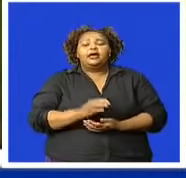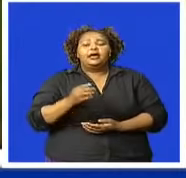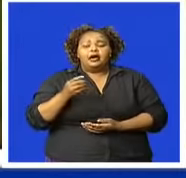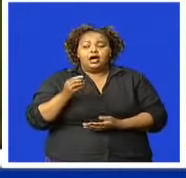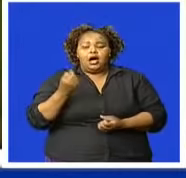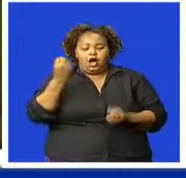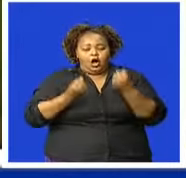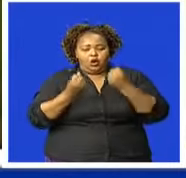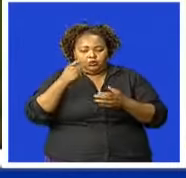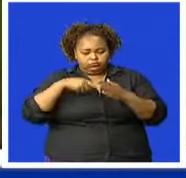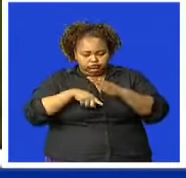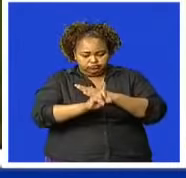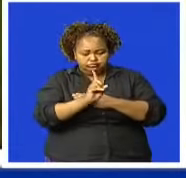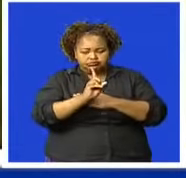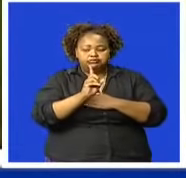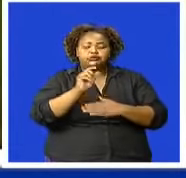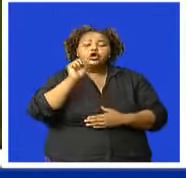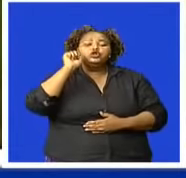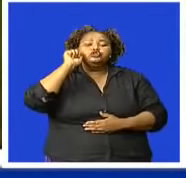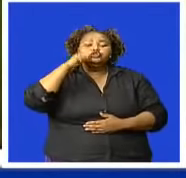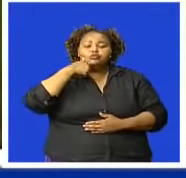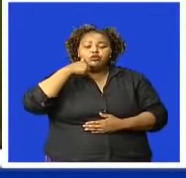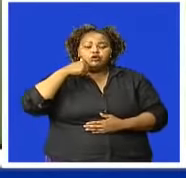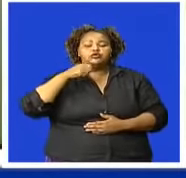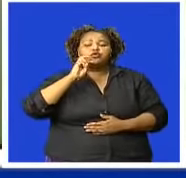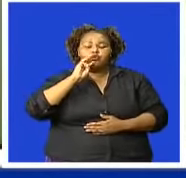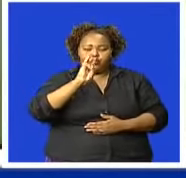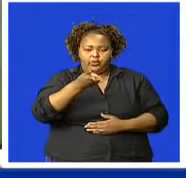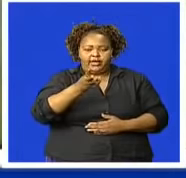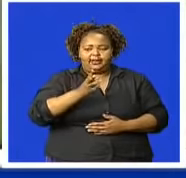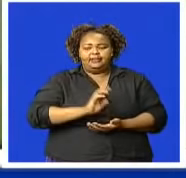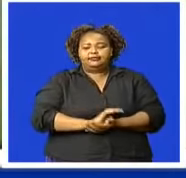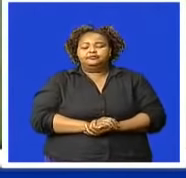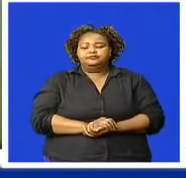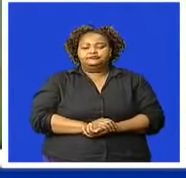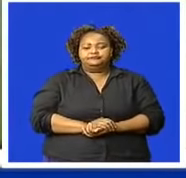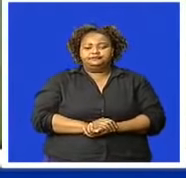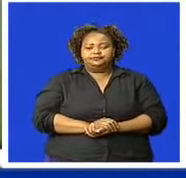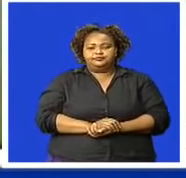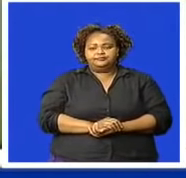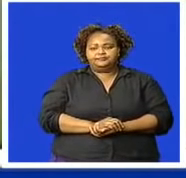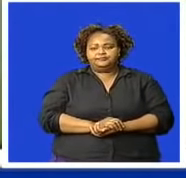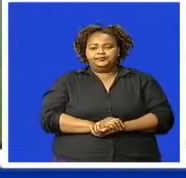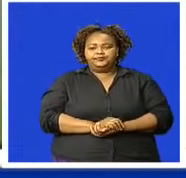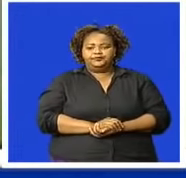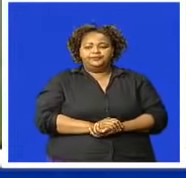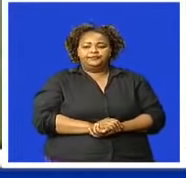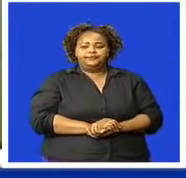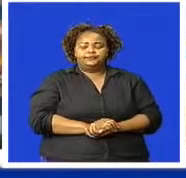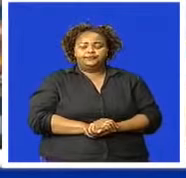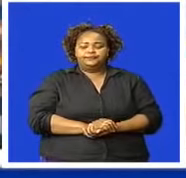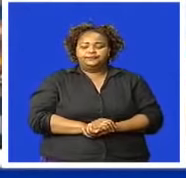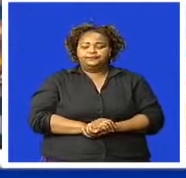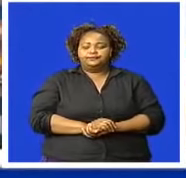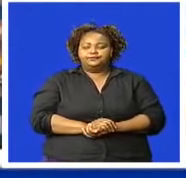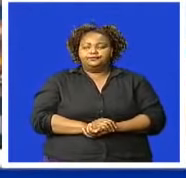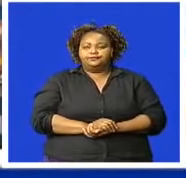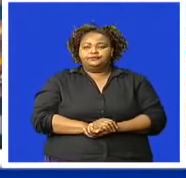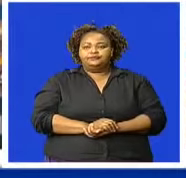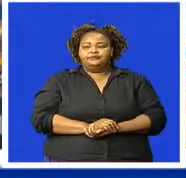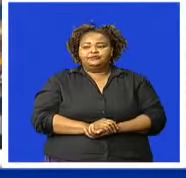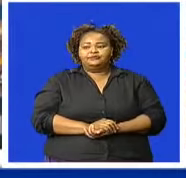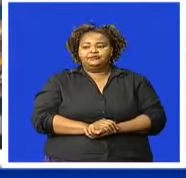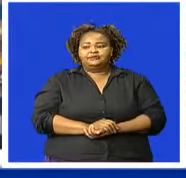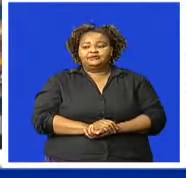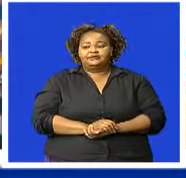kusasa kungulesibili. Tsabeni Eswatini TV kubika Themnkosi Mavimbela esigangeni.